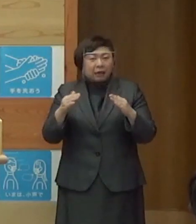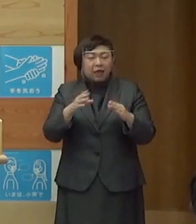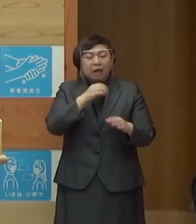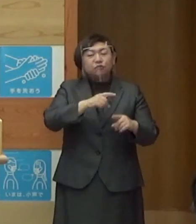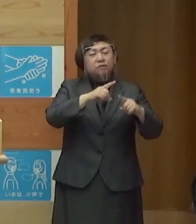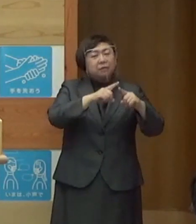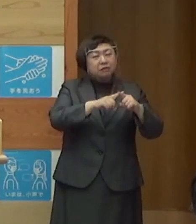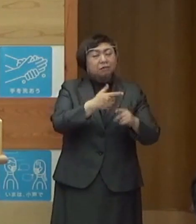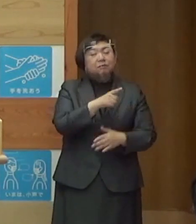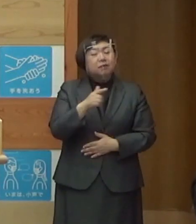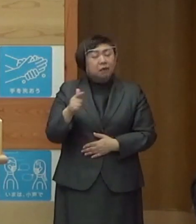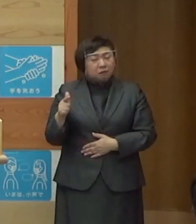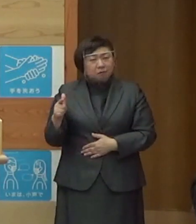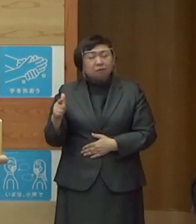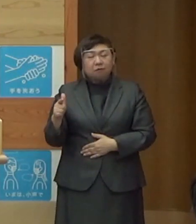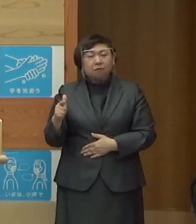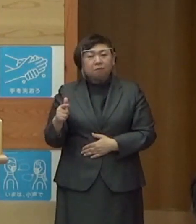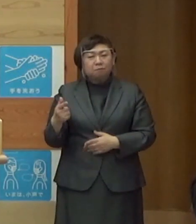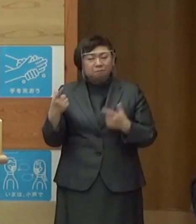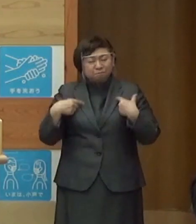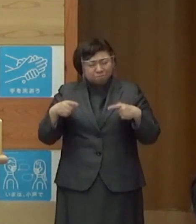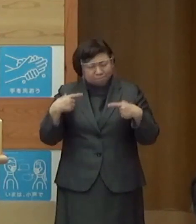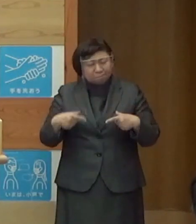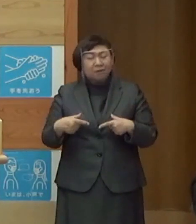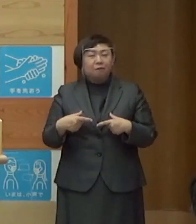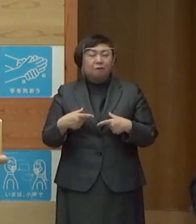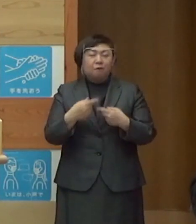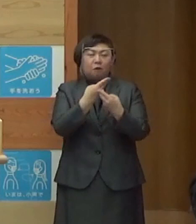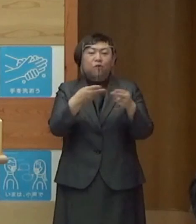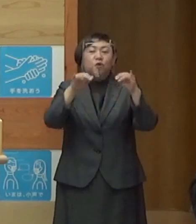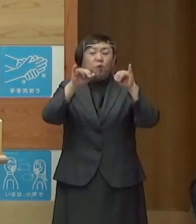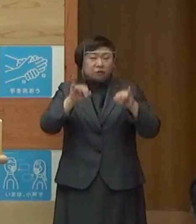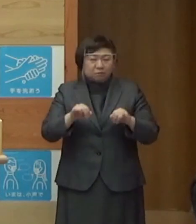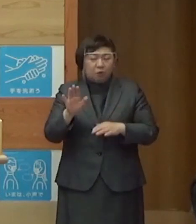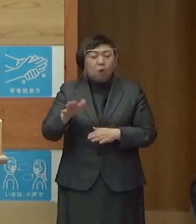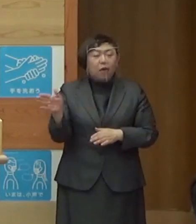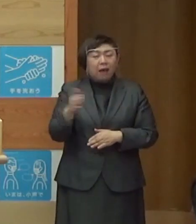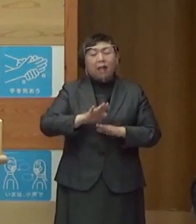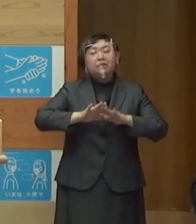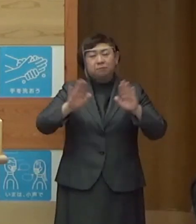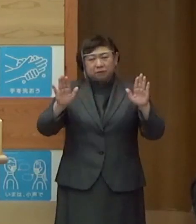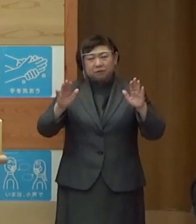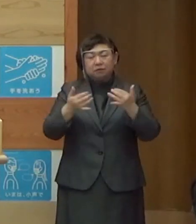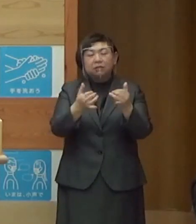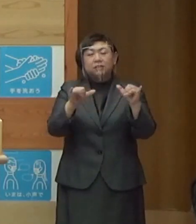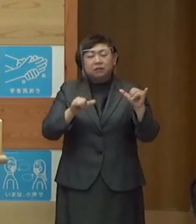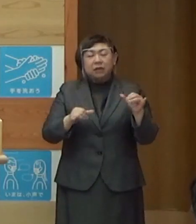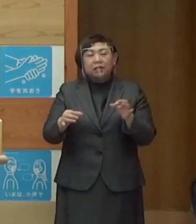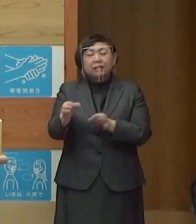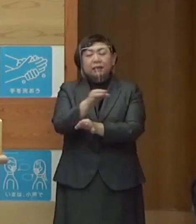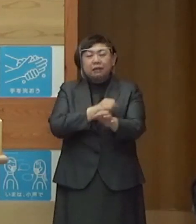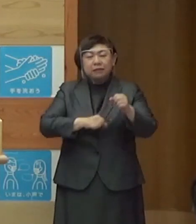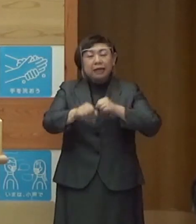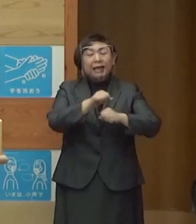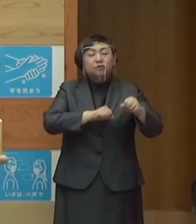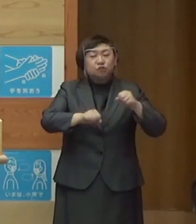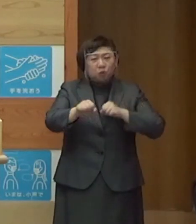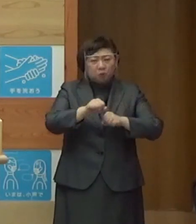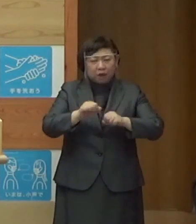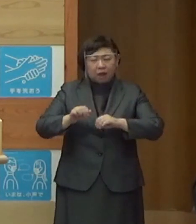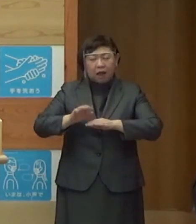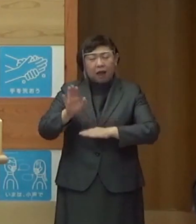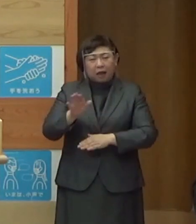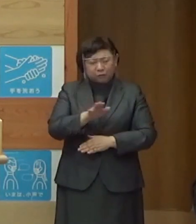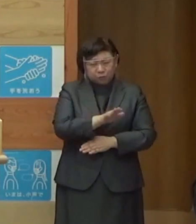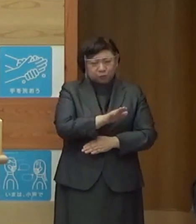スマスということなど、まあ、恒例の行事、まあ、こういったものもこれから出てきます。社会経済活動活発になってき